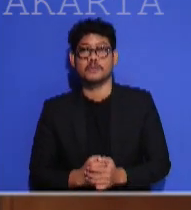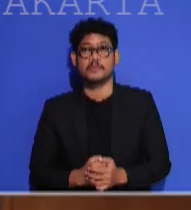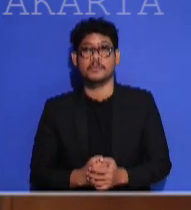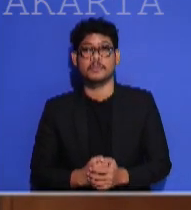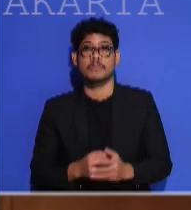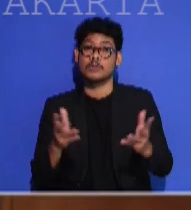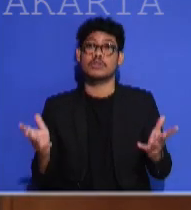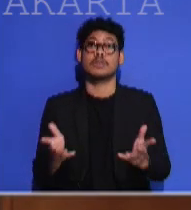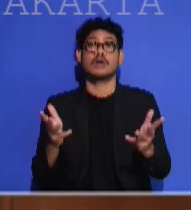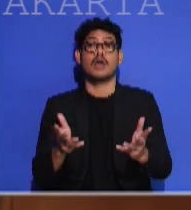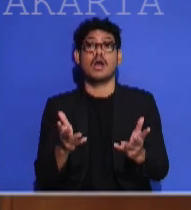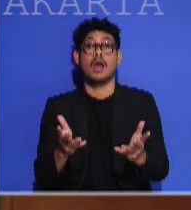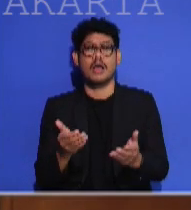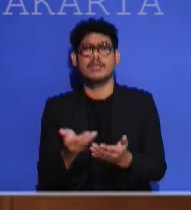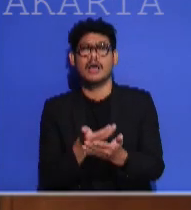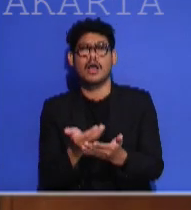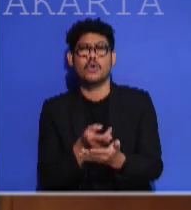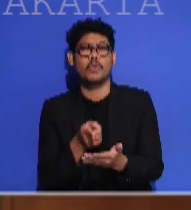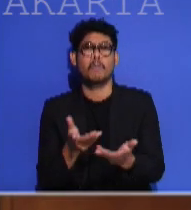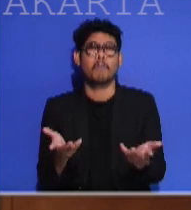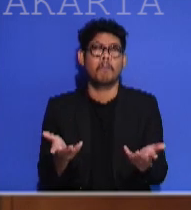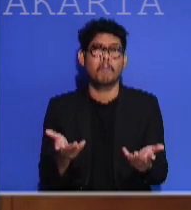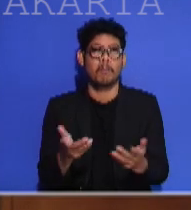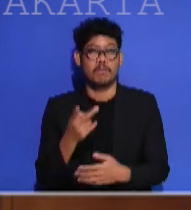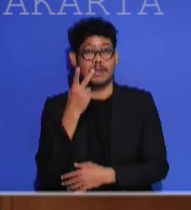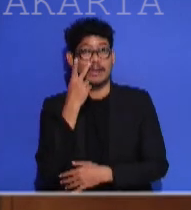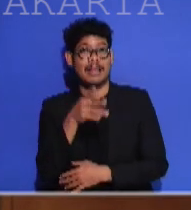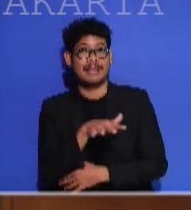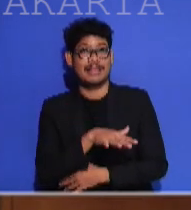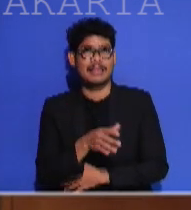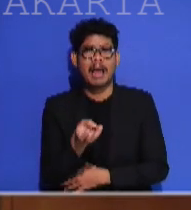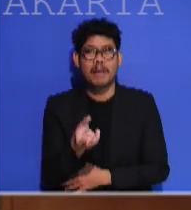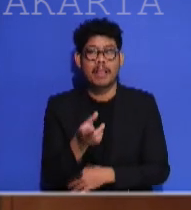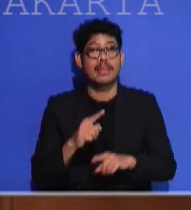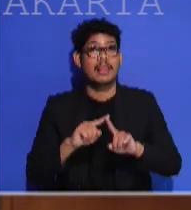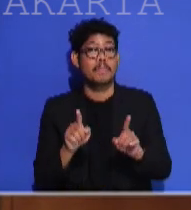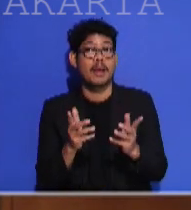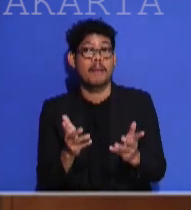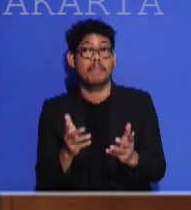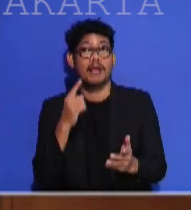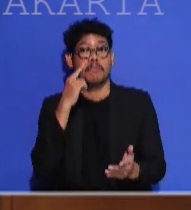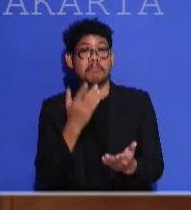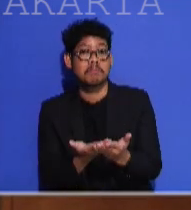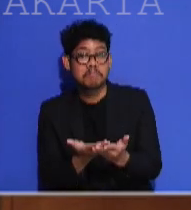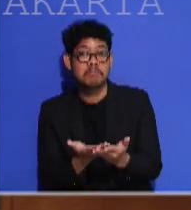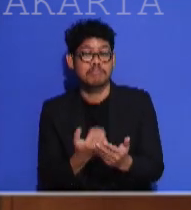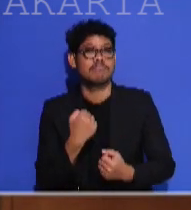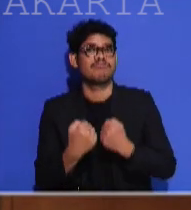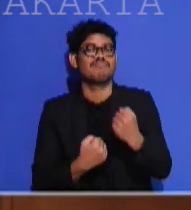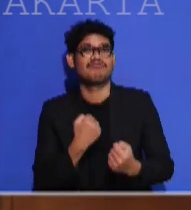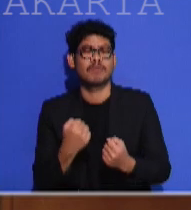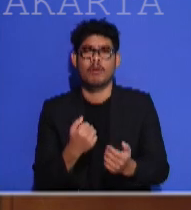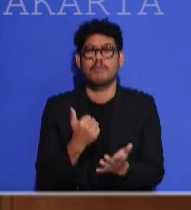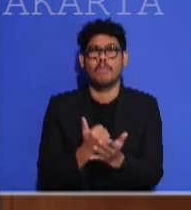Budidaya janganan menika pancen ketinggal sepele kemawon, nanging kanyoto menawi dipun tindakaken kanthi tumemen, usahanipun ugi